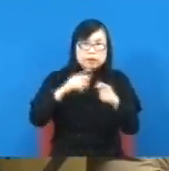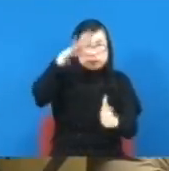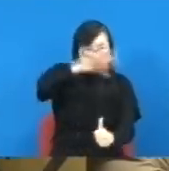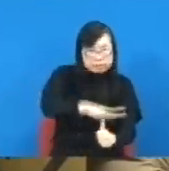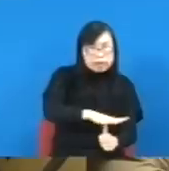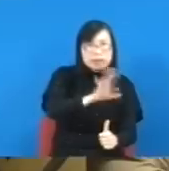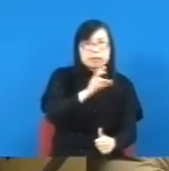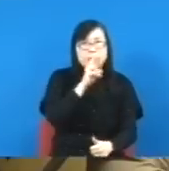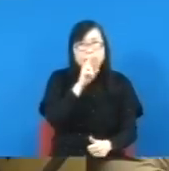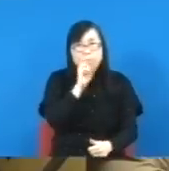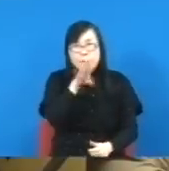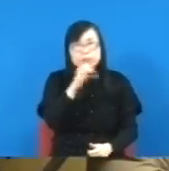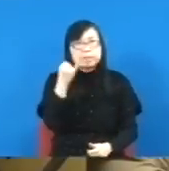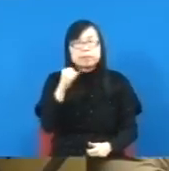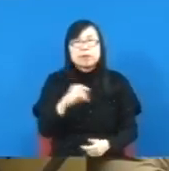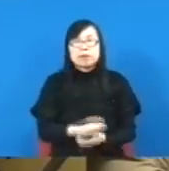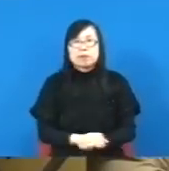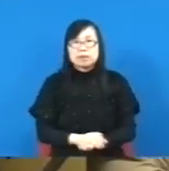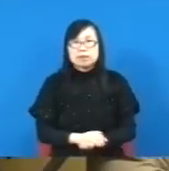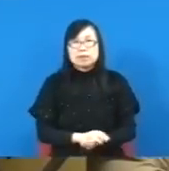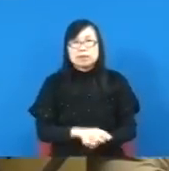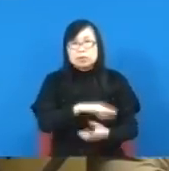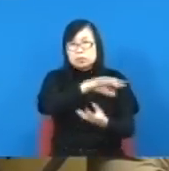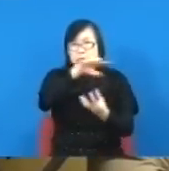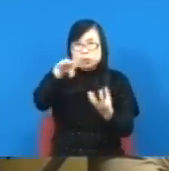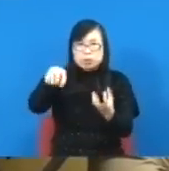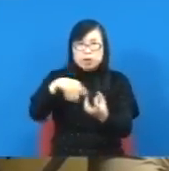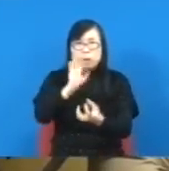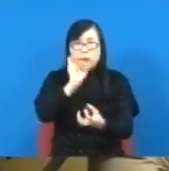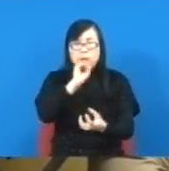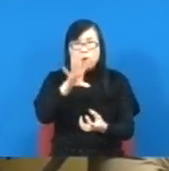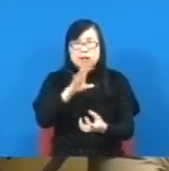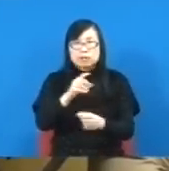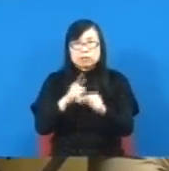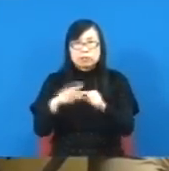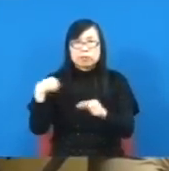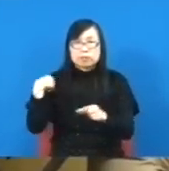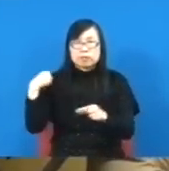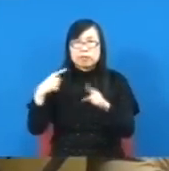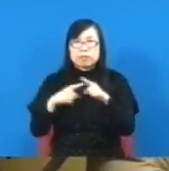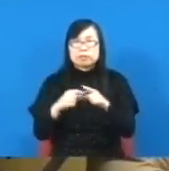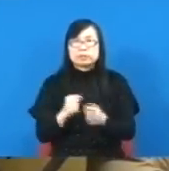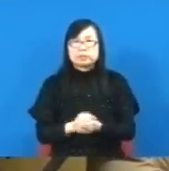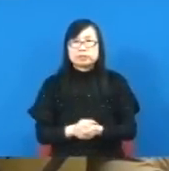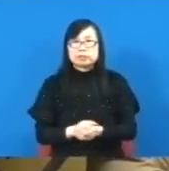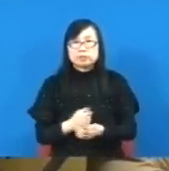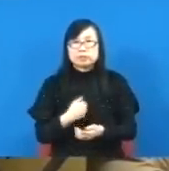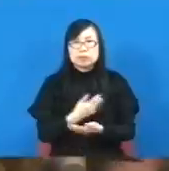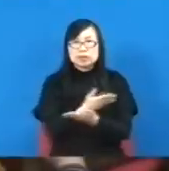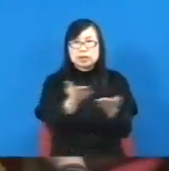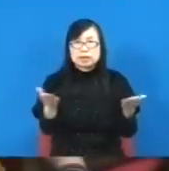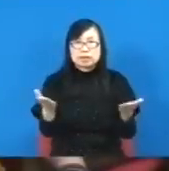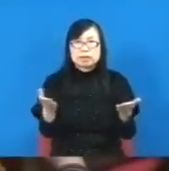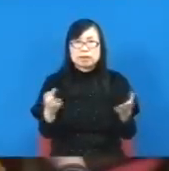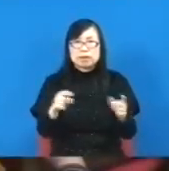實很簡單的道理而已，四海之內皆兄弟，不要說是不是中國人，其實我覺得即大家處境